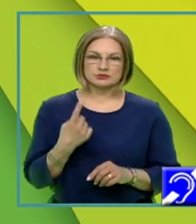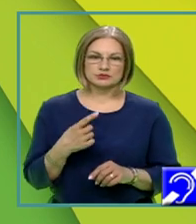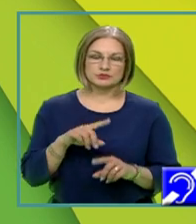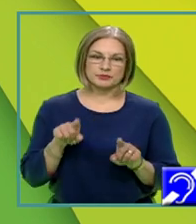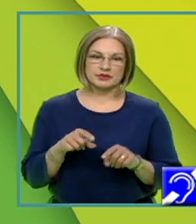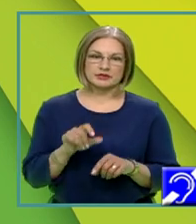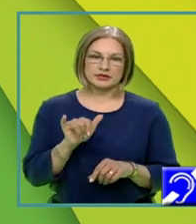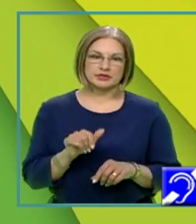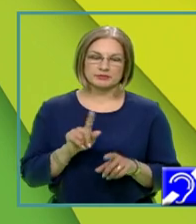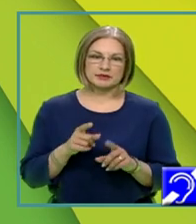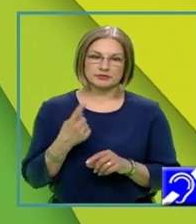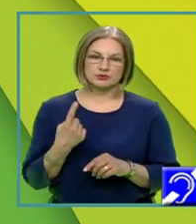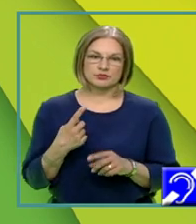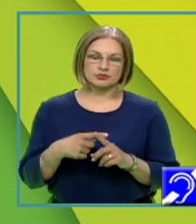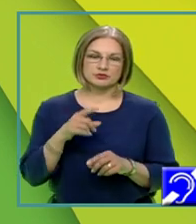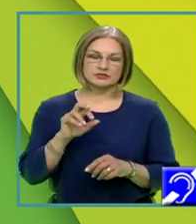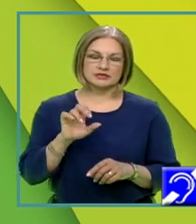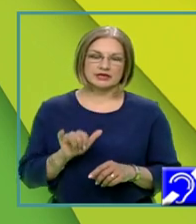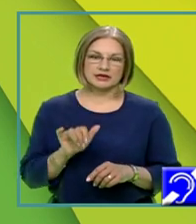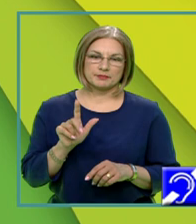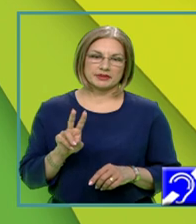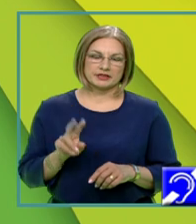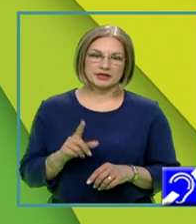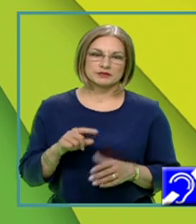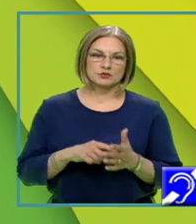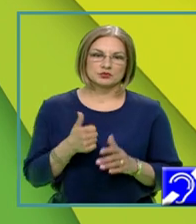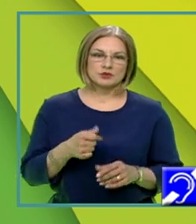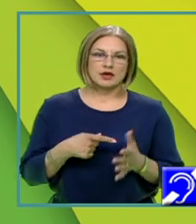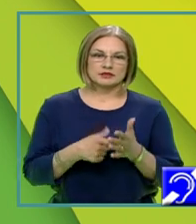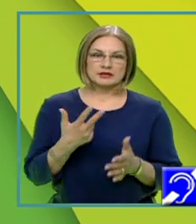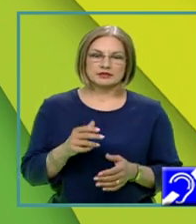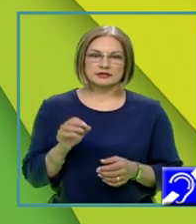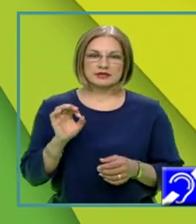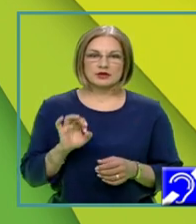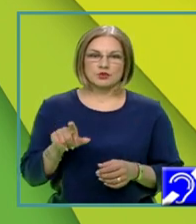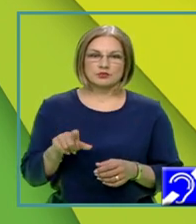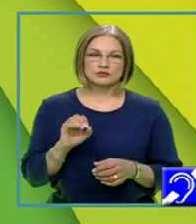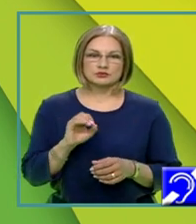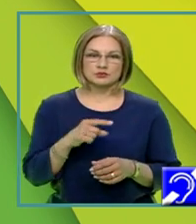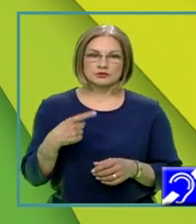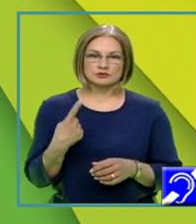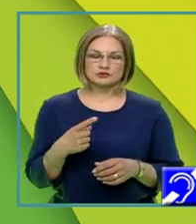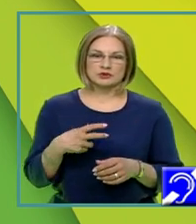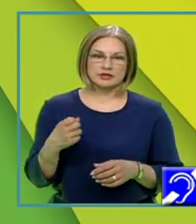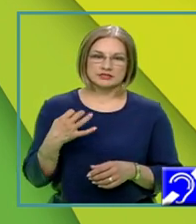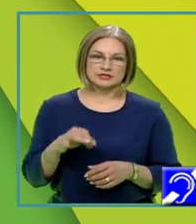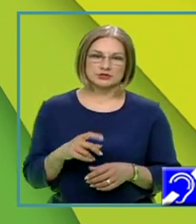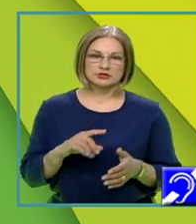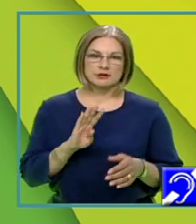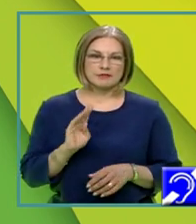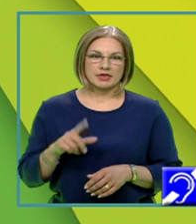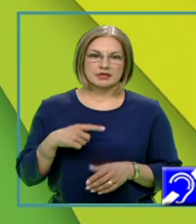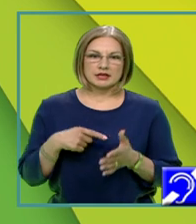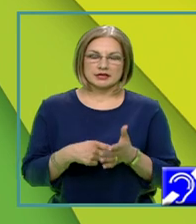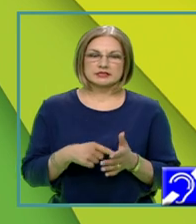x plus 1 plus sigur pătrat la punctul a Arătați că compas cu minus 1 egal cu zece la punctul B Demonstrați că